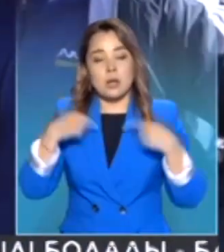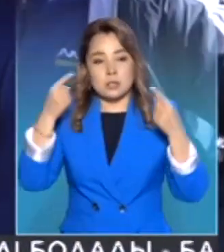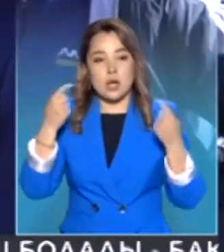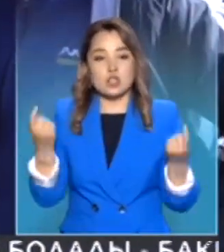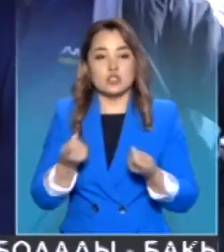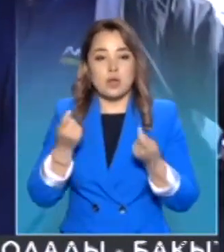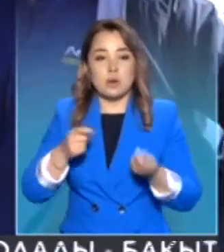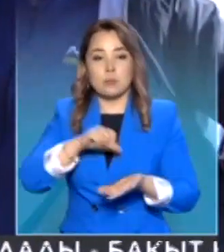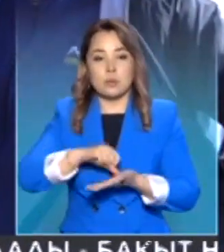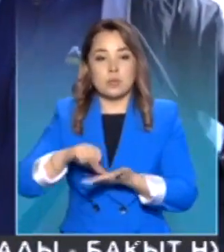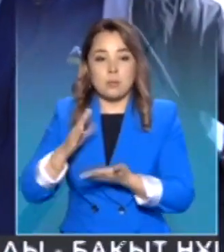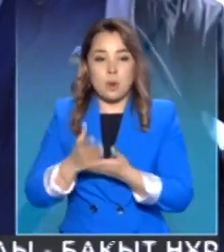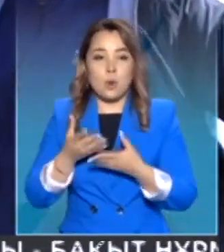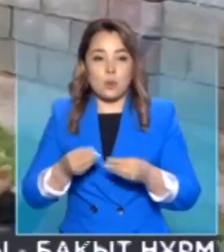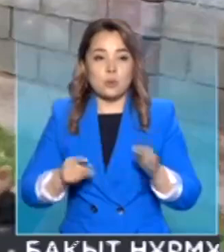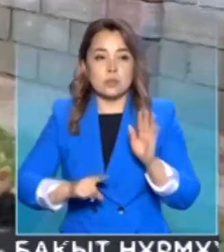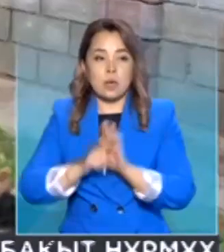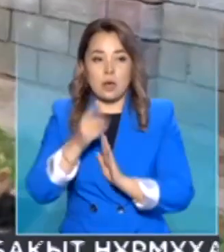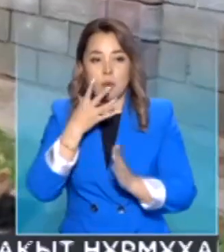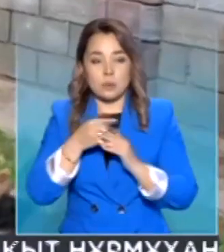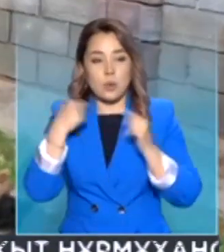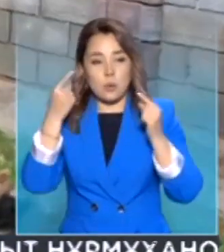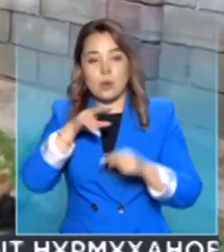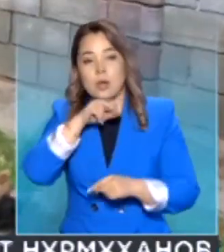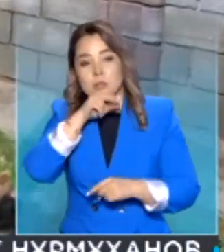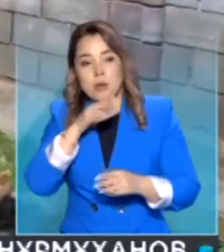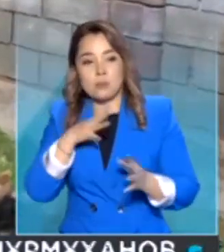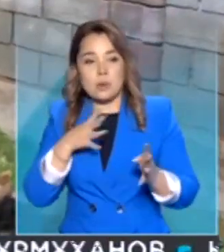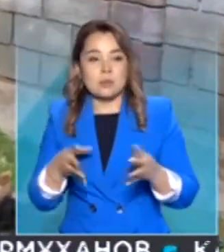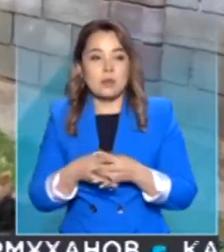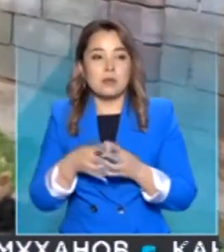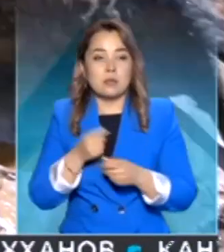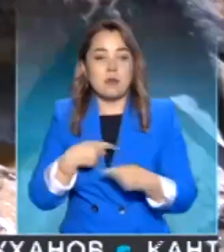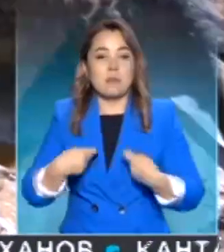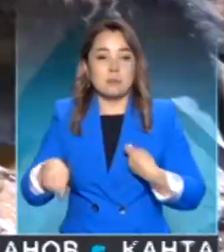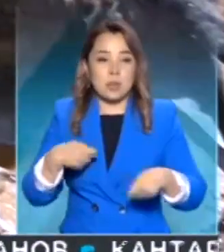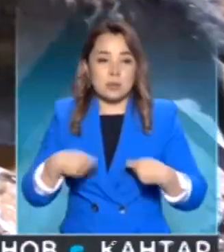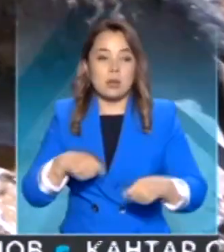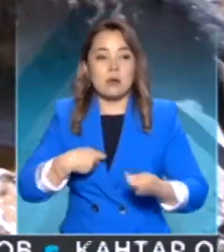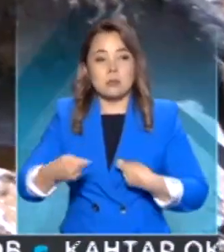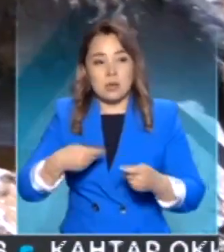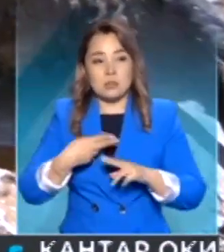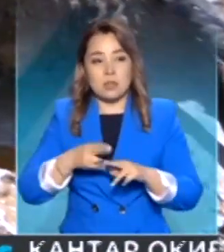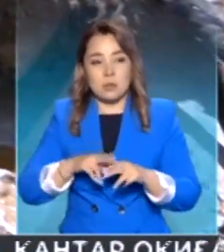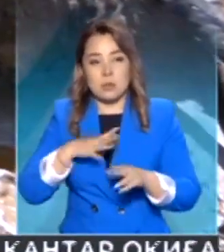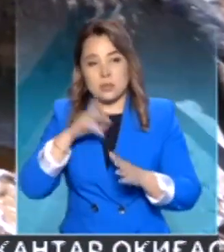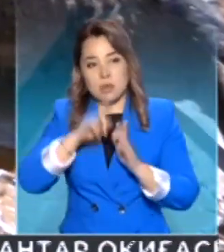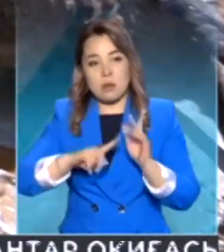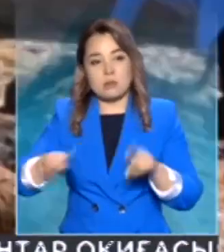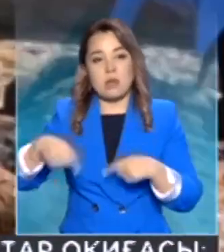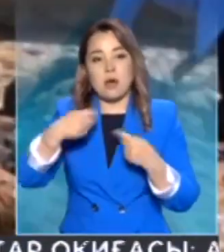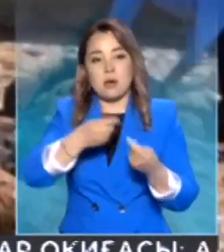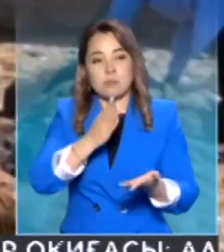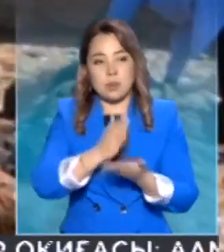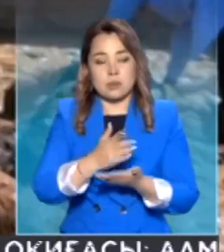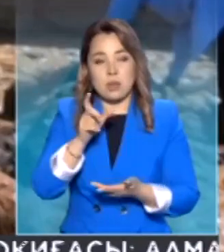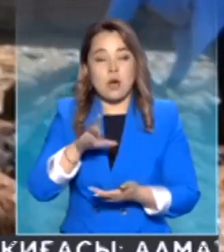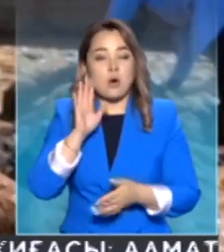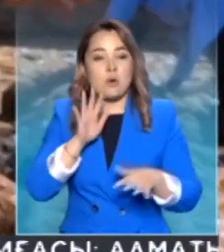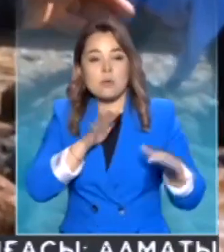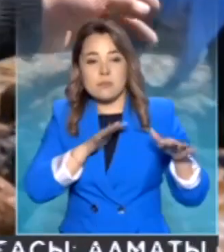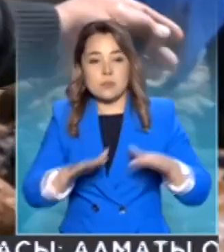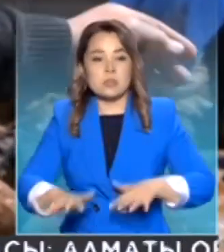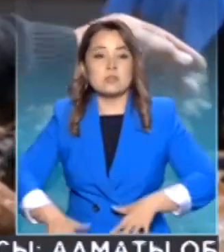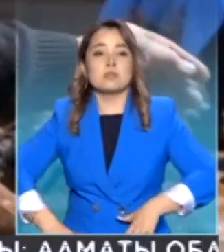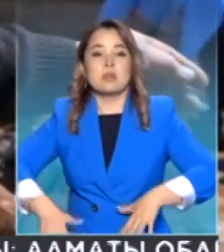тұрған. Жұрт көктем шыға қолындағы қой ешкісін малшылықпен нәпақа айырып жүрген осы азаматқа сеніп тапсырған екен. Сумен бірге ағып келдім